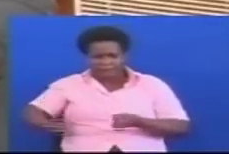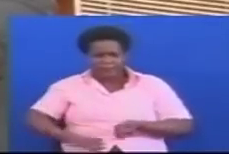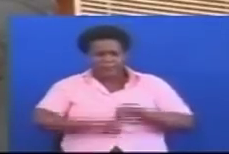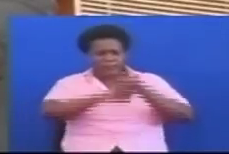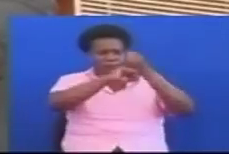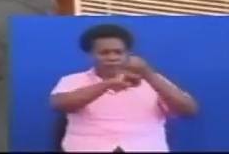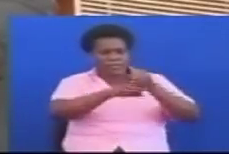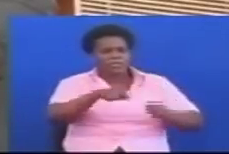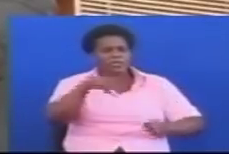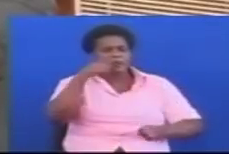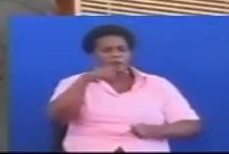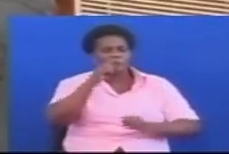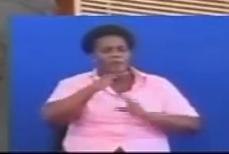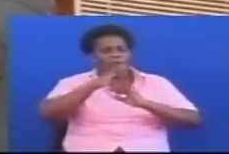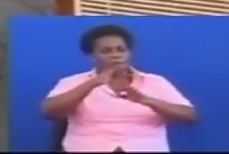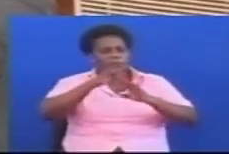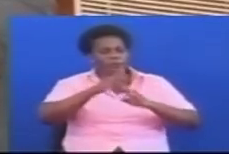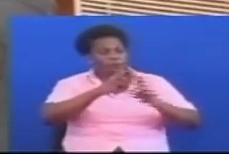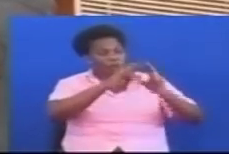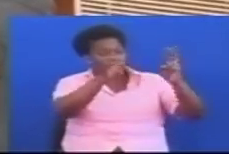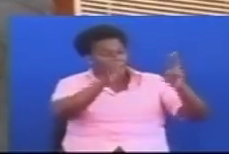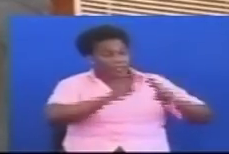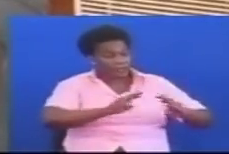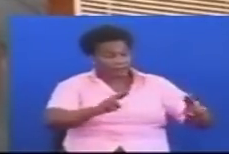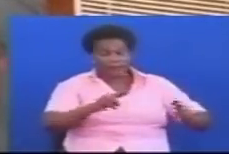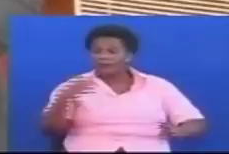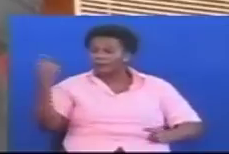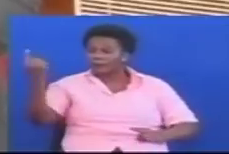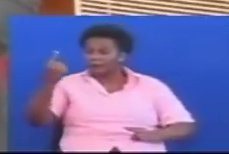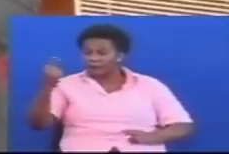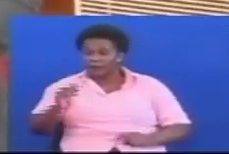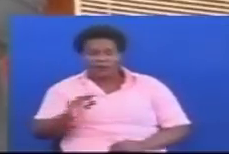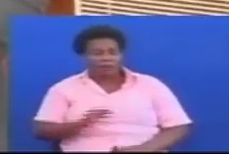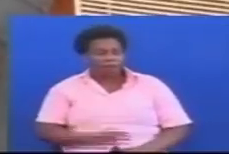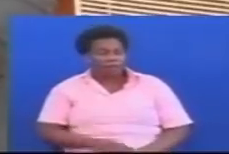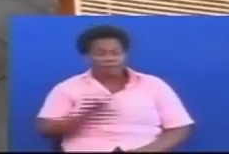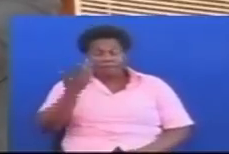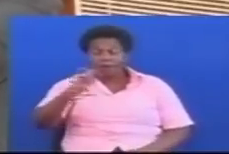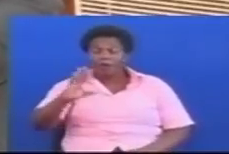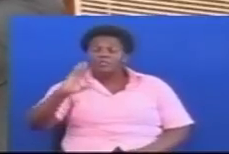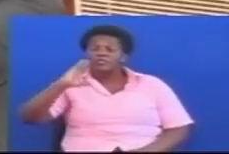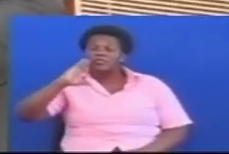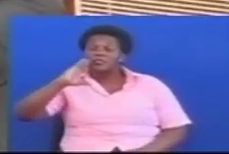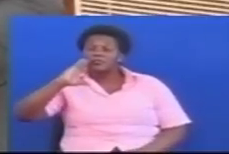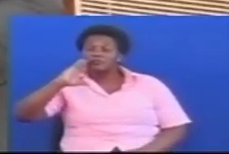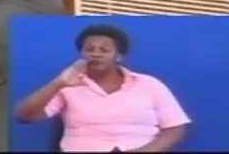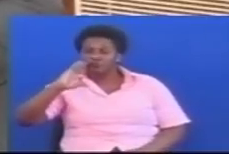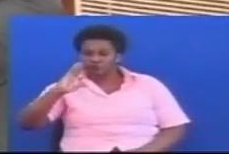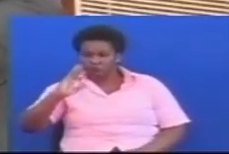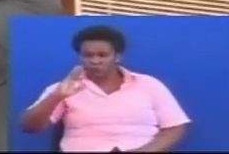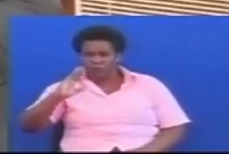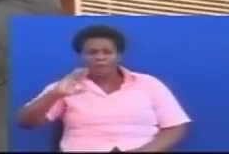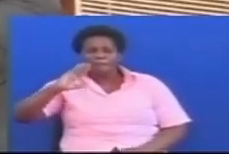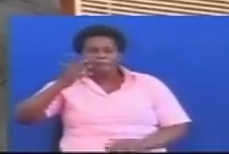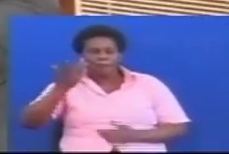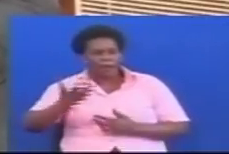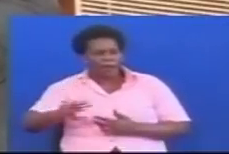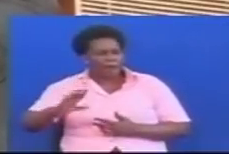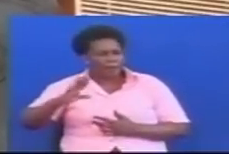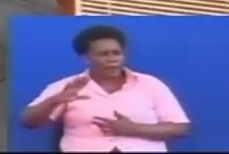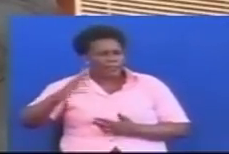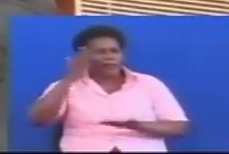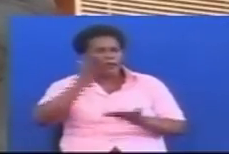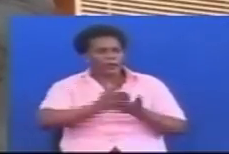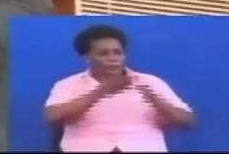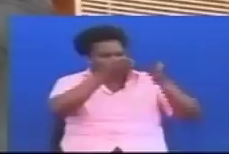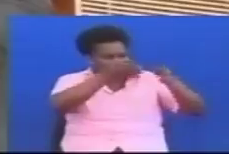kauli mbiu ya kimataifa na kimataifa umuhimu wa maji, kama inavyoeleza: maji ni haki ya kibinadamu, maji